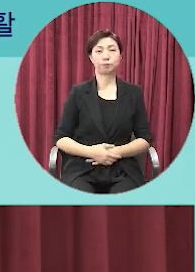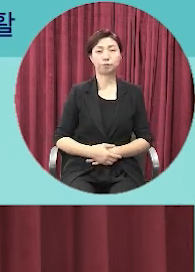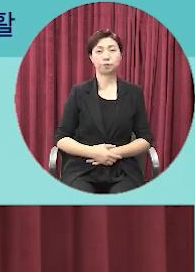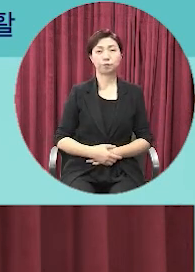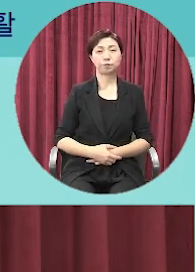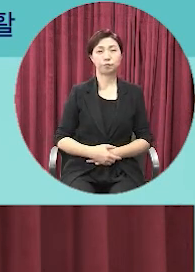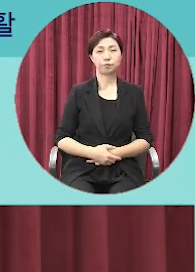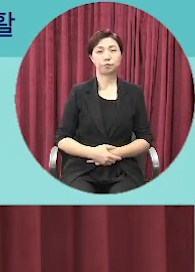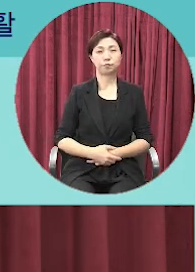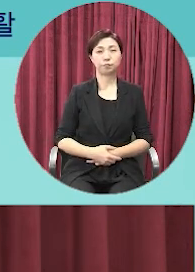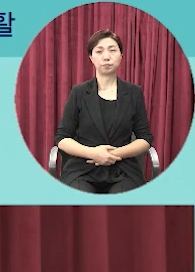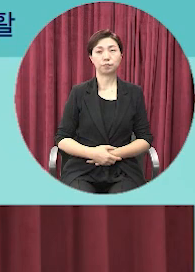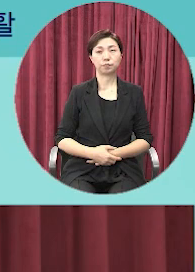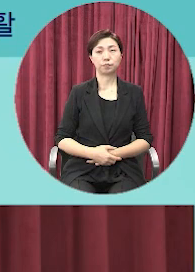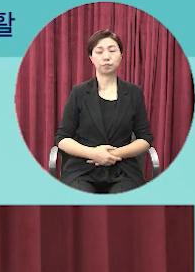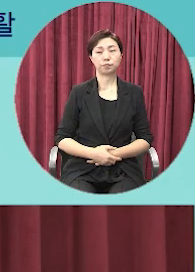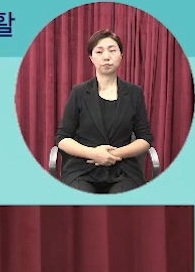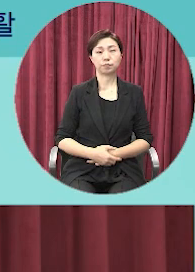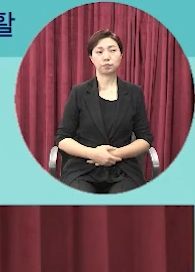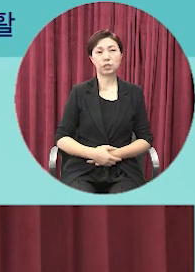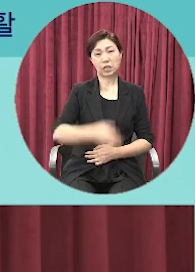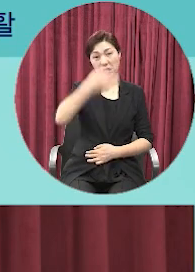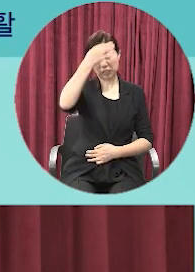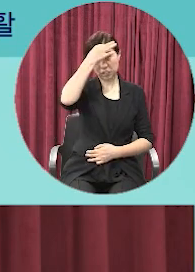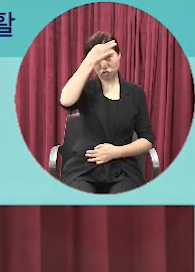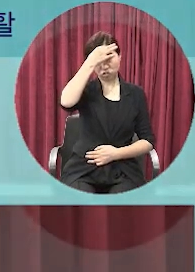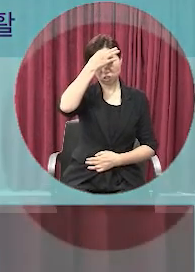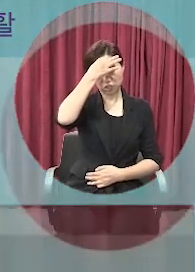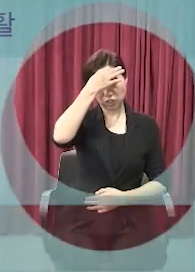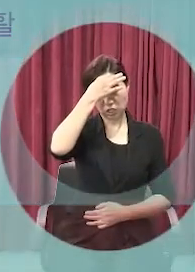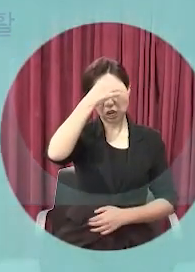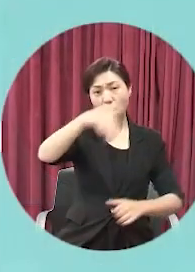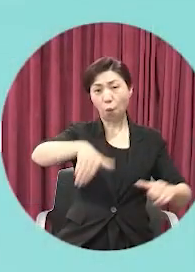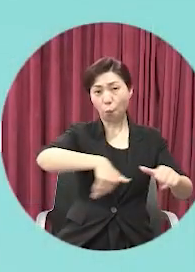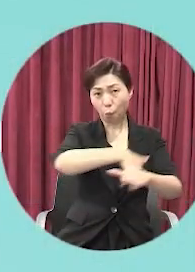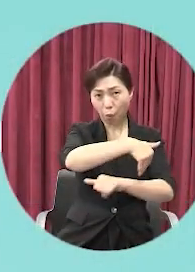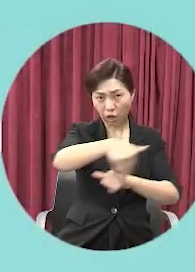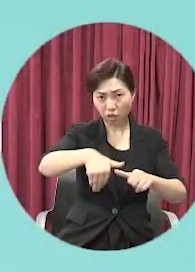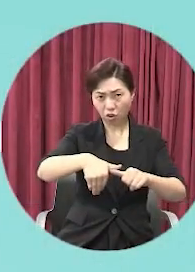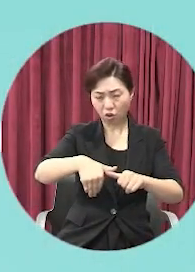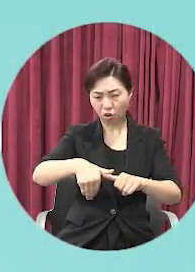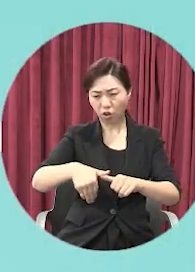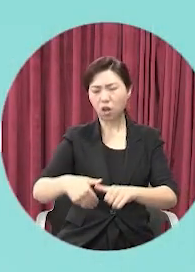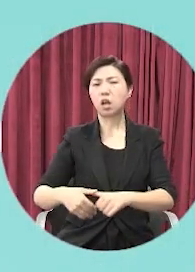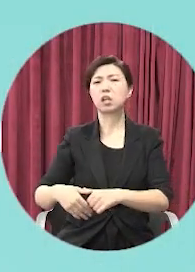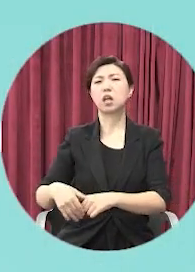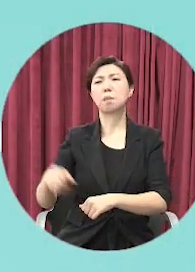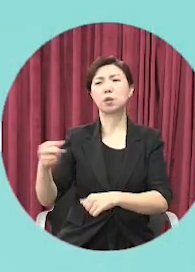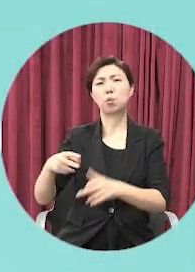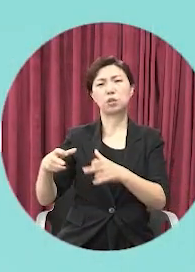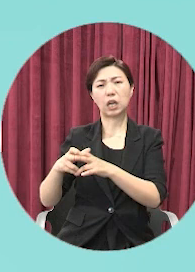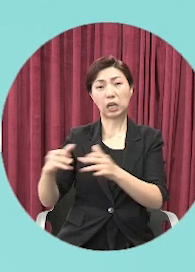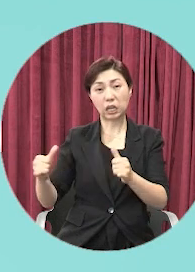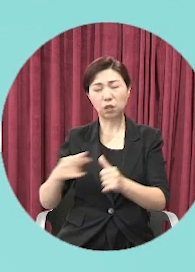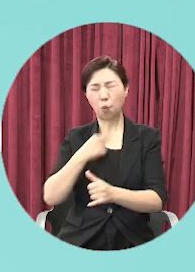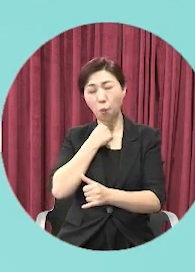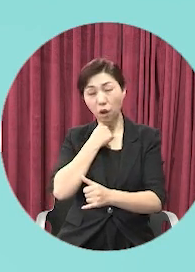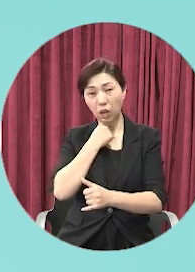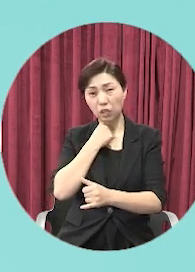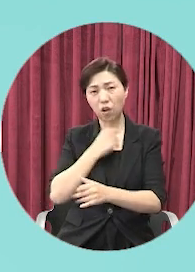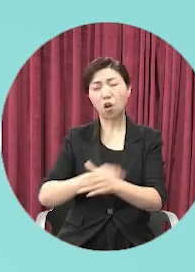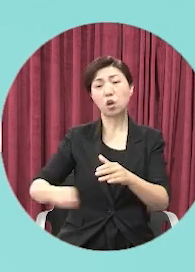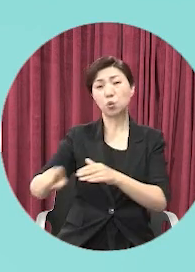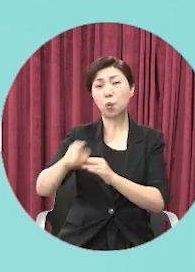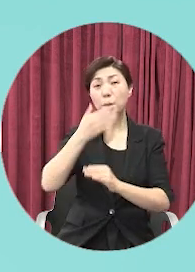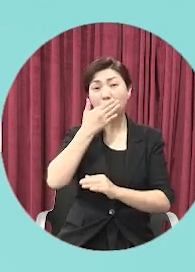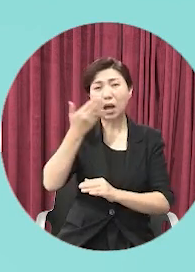기술이 어떤 그 우리 환경이나 환자들의 니드를 견인할 수도 있지만 결국은 더 중심은 수요자 중심,